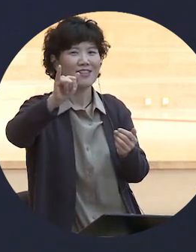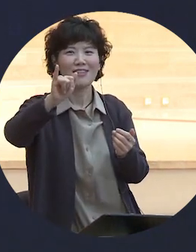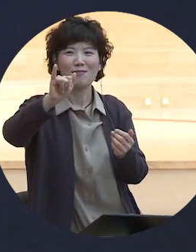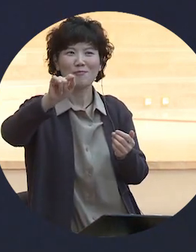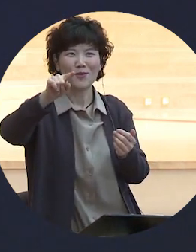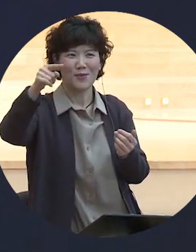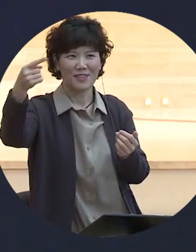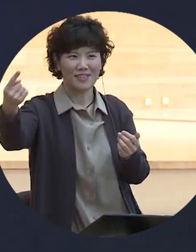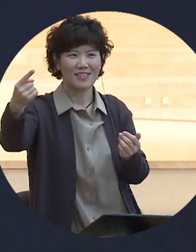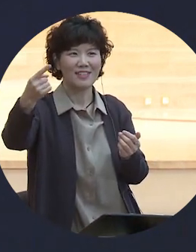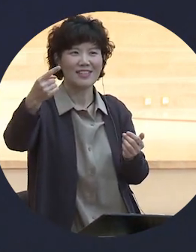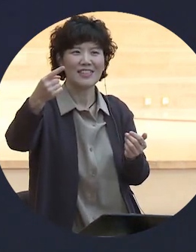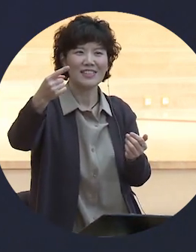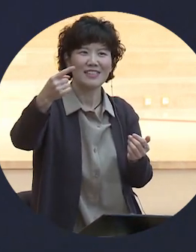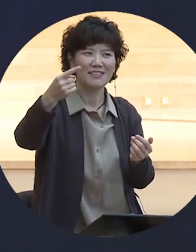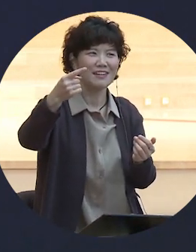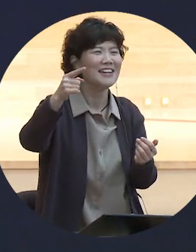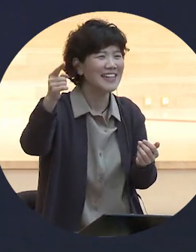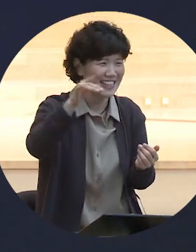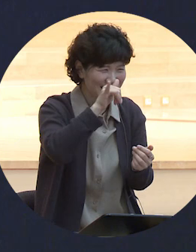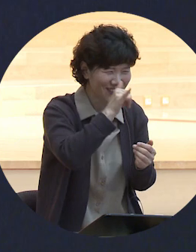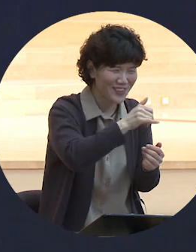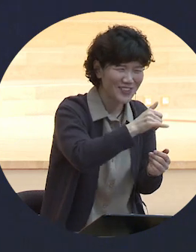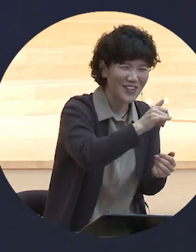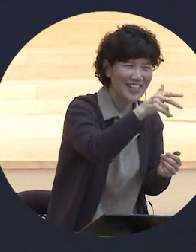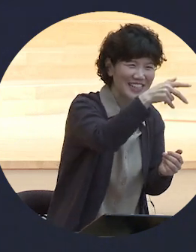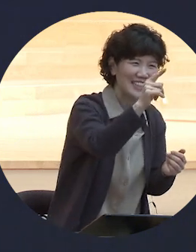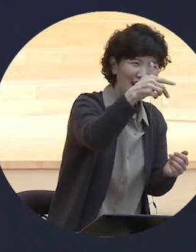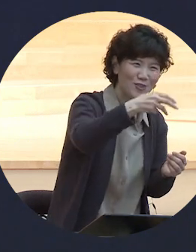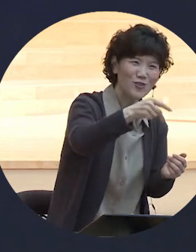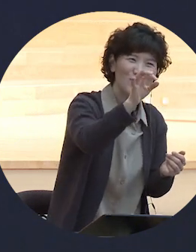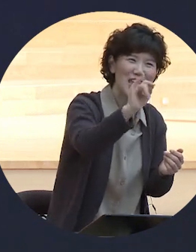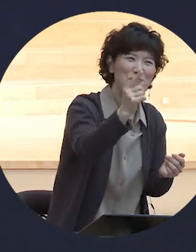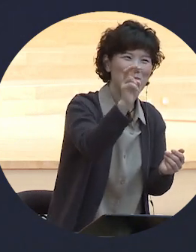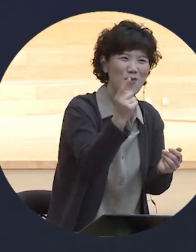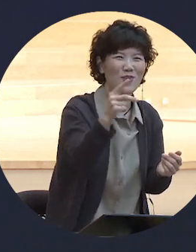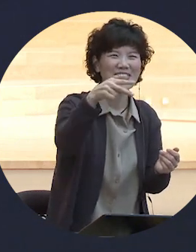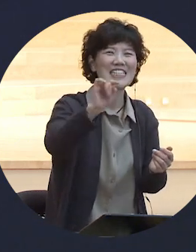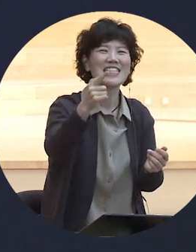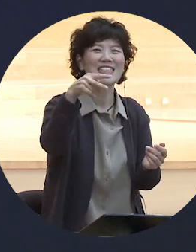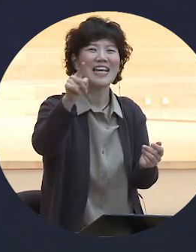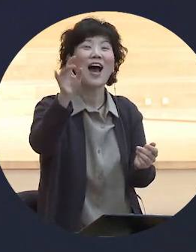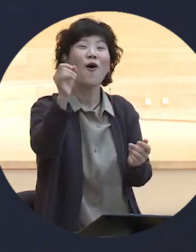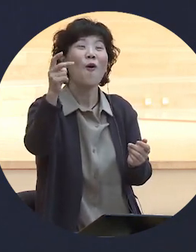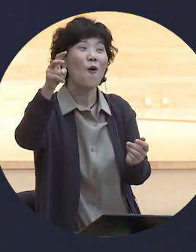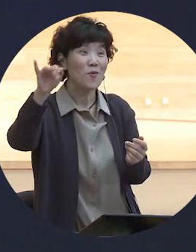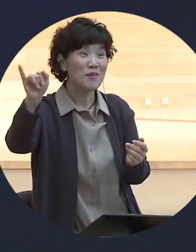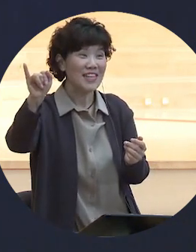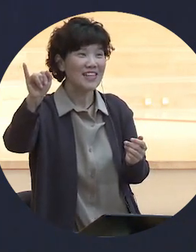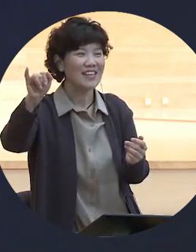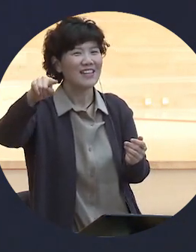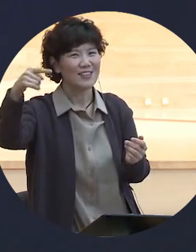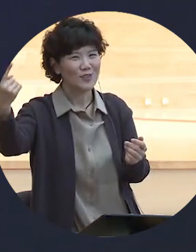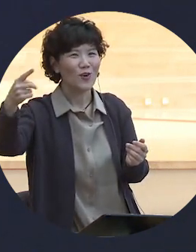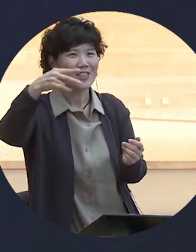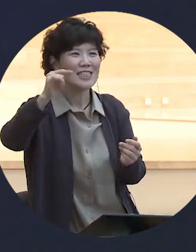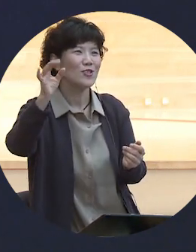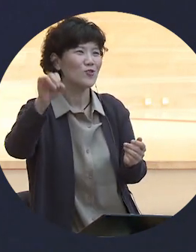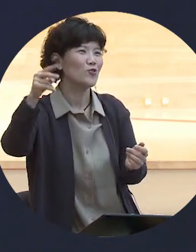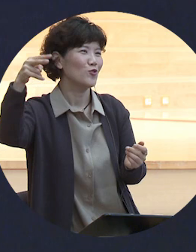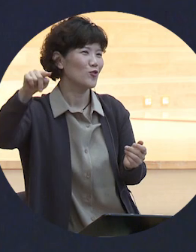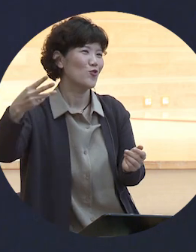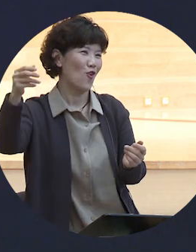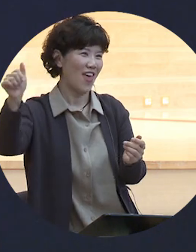10간이 있습니다. 그리고 자축인묘 진사오미 신유술래라고 해가지고 12지가 있죠. 그러니까 10간과